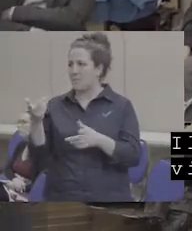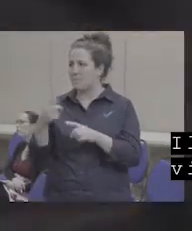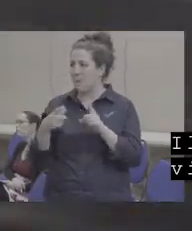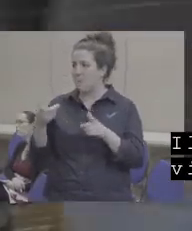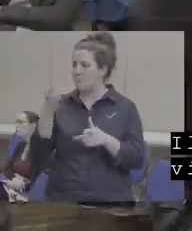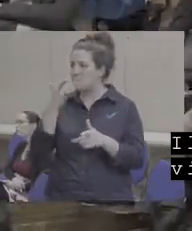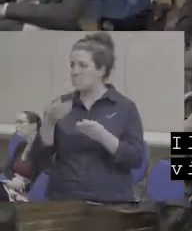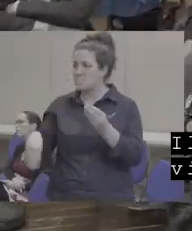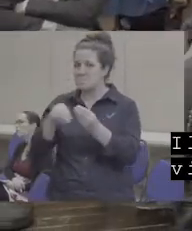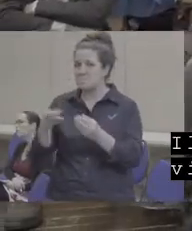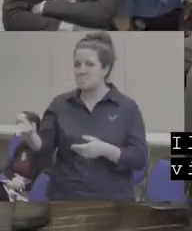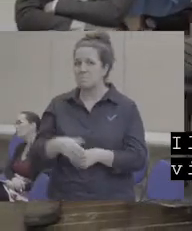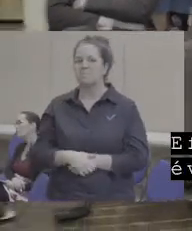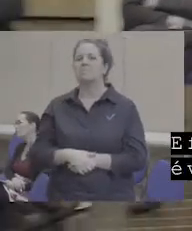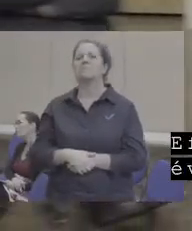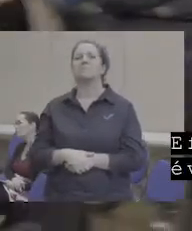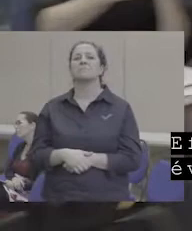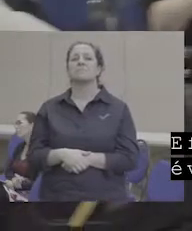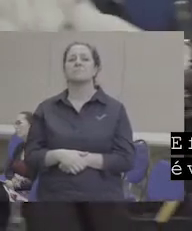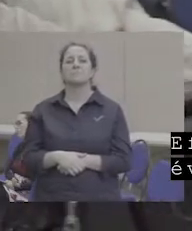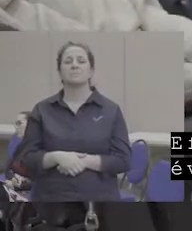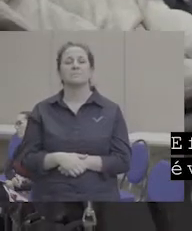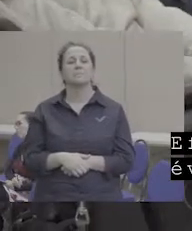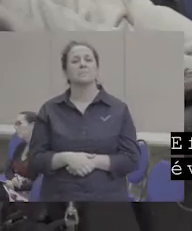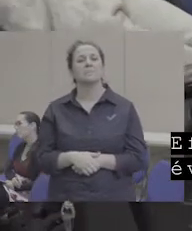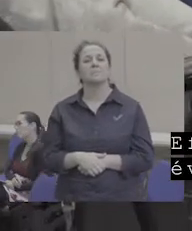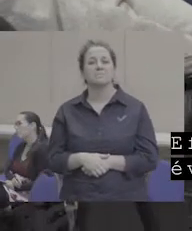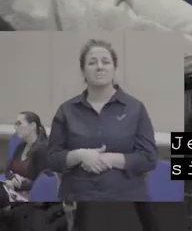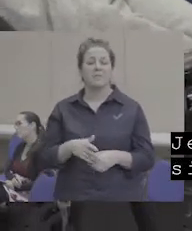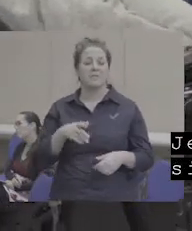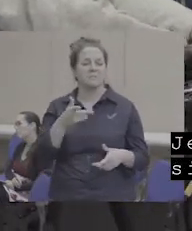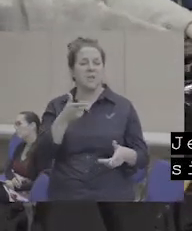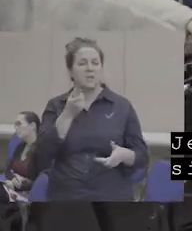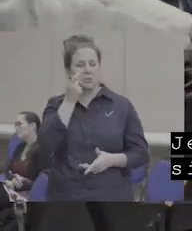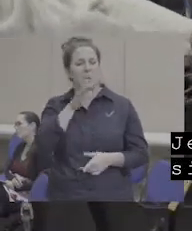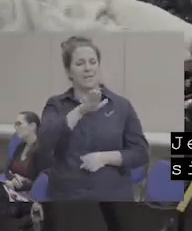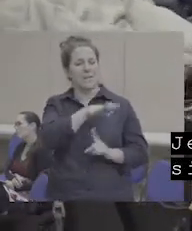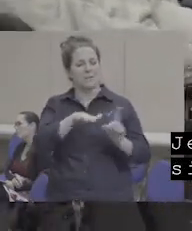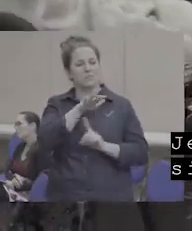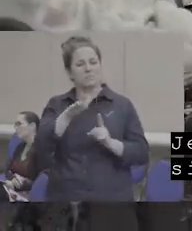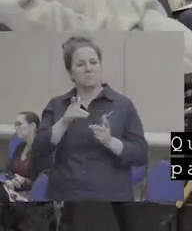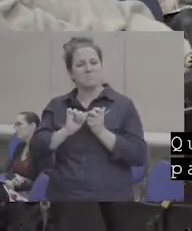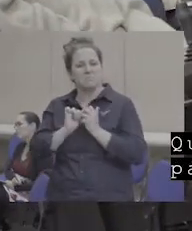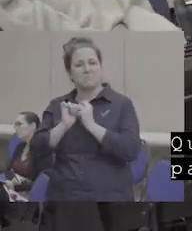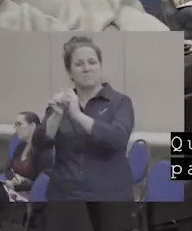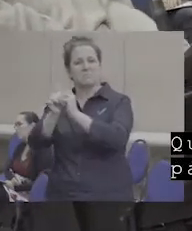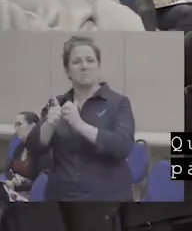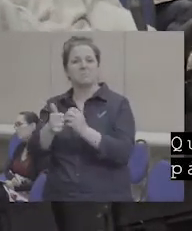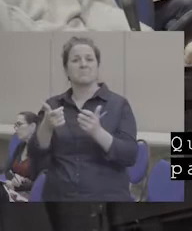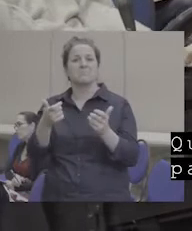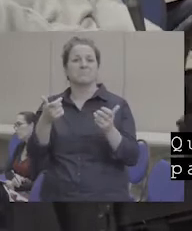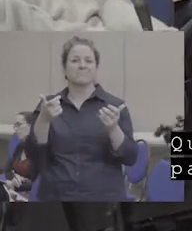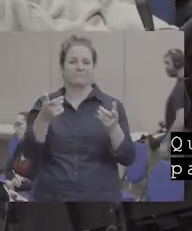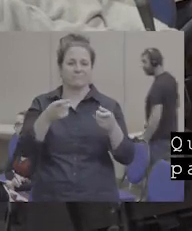vous avez ici... Je vais faire très, très court, oui. Effectivement, mais c'est une évolution collective. Je comprends tout à fait votre situation. Quand on parle du parc